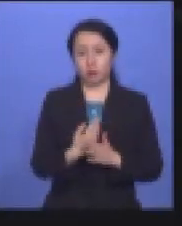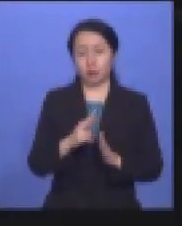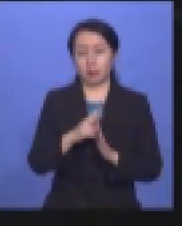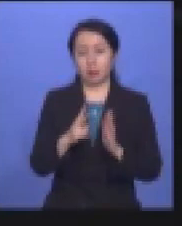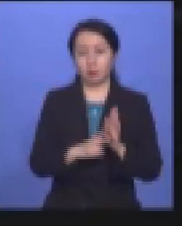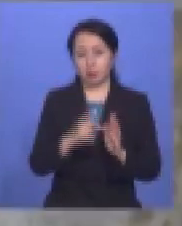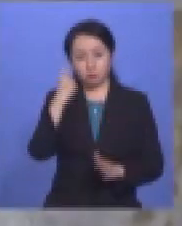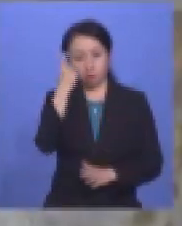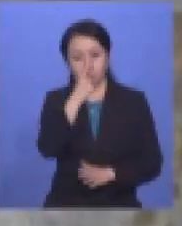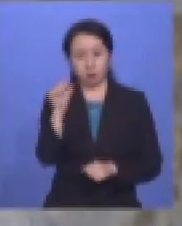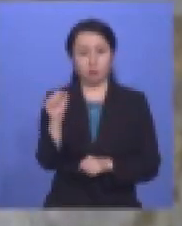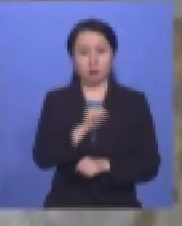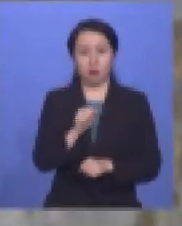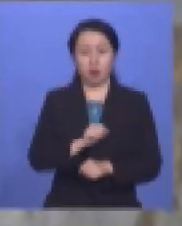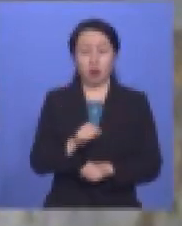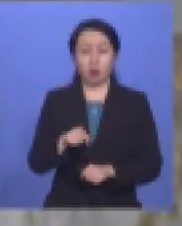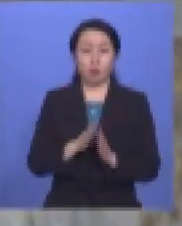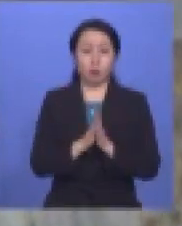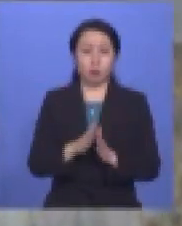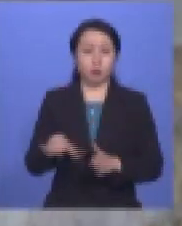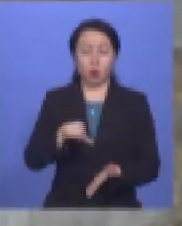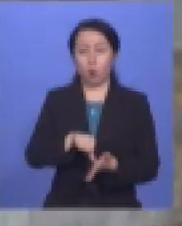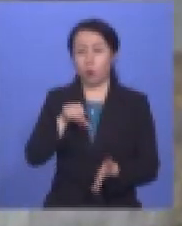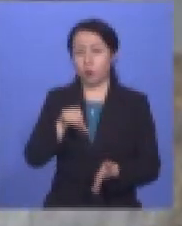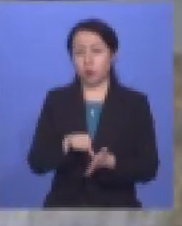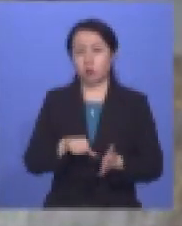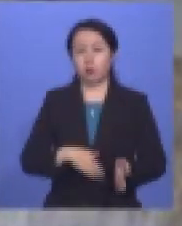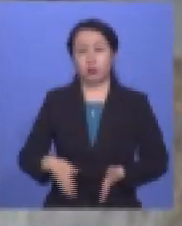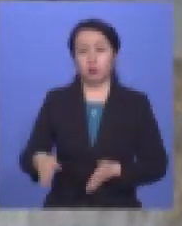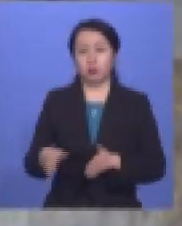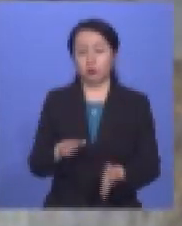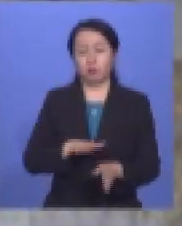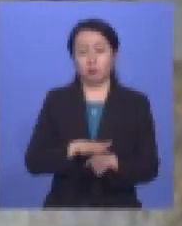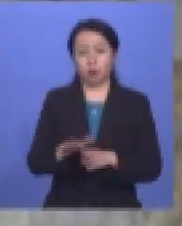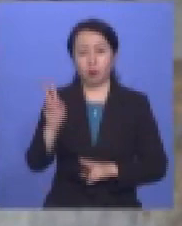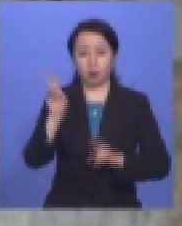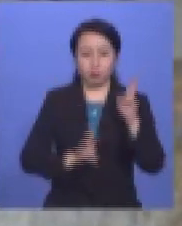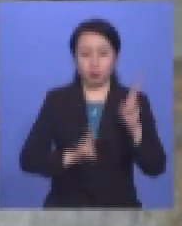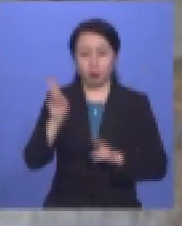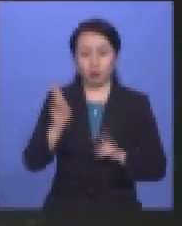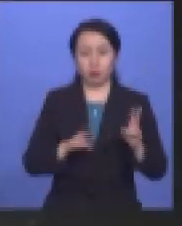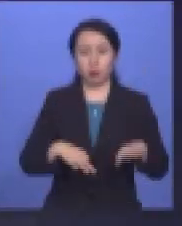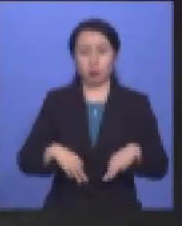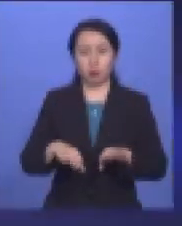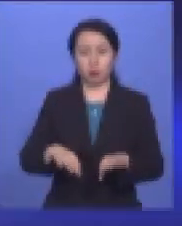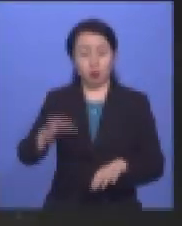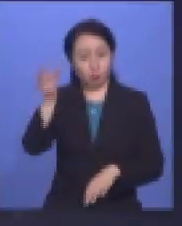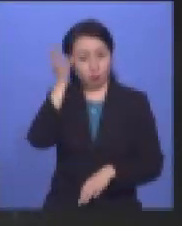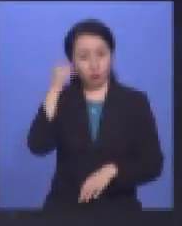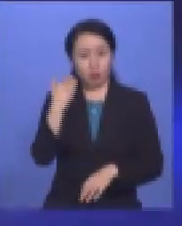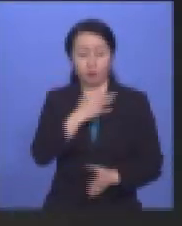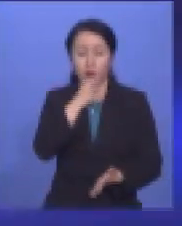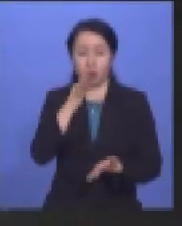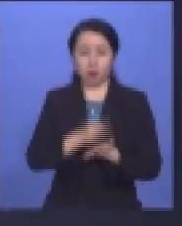17 пьяных водителей стражи порядка убедительно просят всех участников движения неукоснительно соблюдать правила дорожного движения помните от